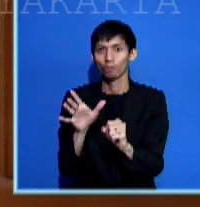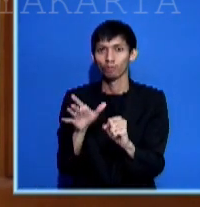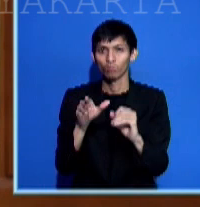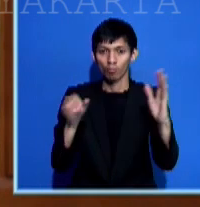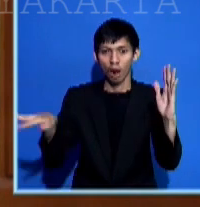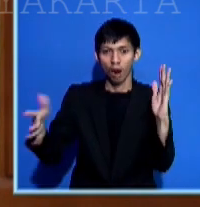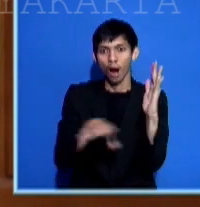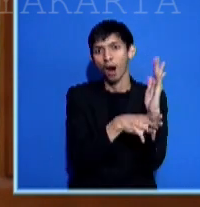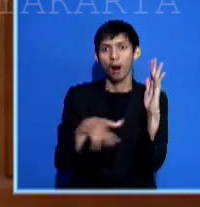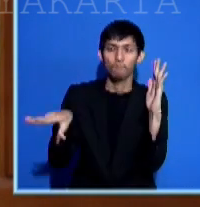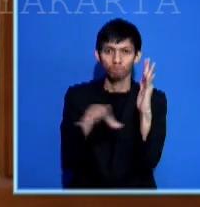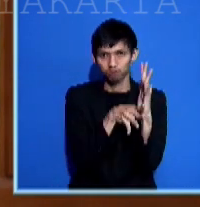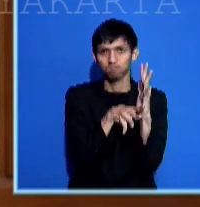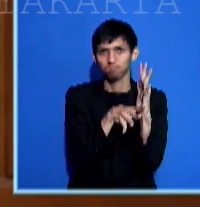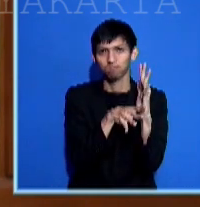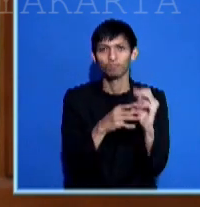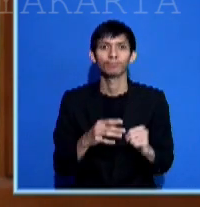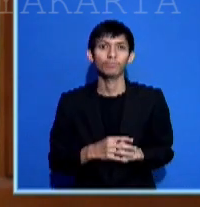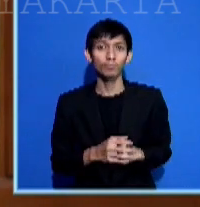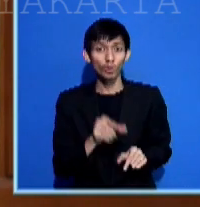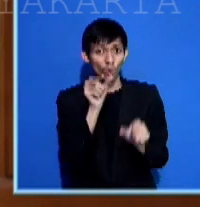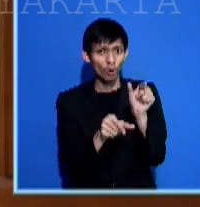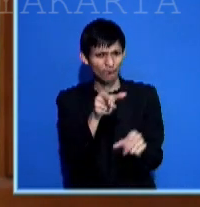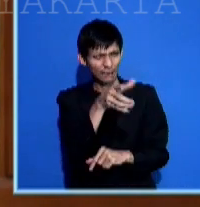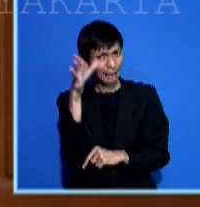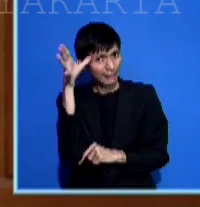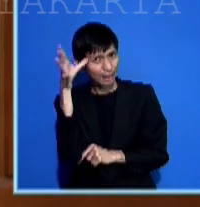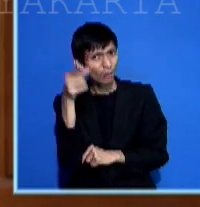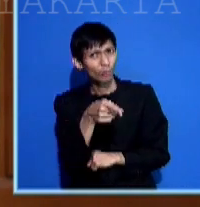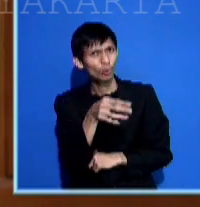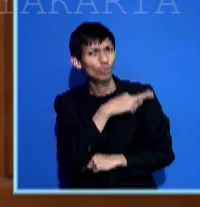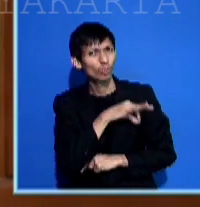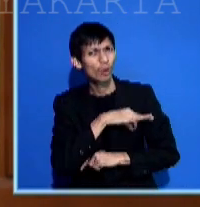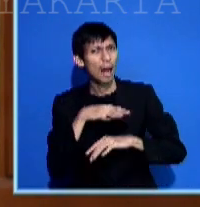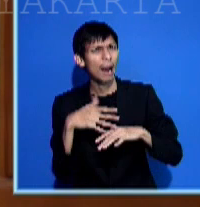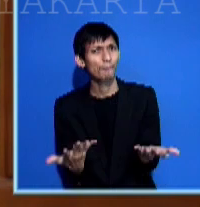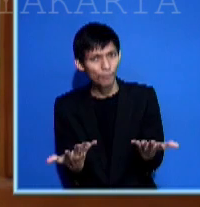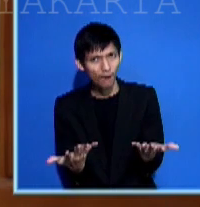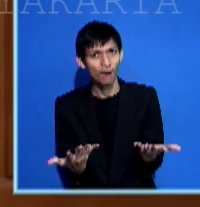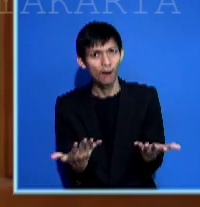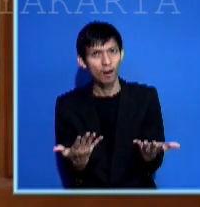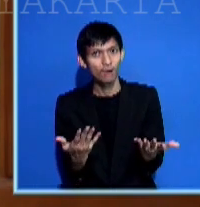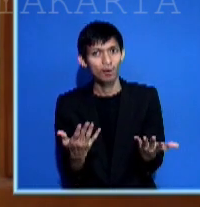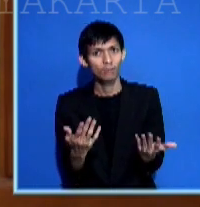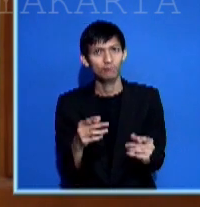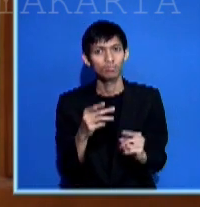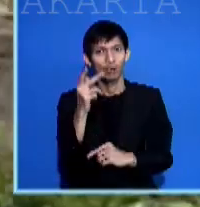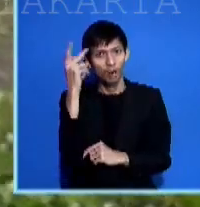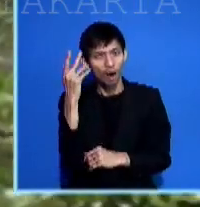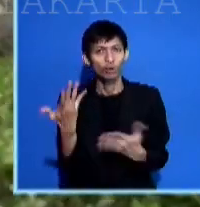abrasi dereng kathahangak pandan R men Min bahan kajinan bahan